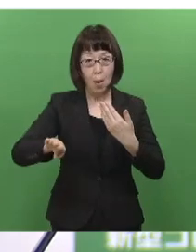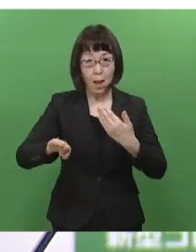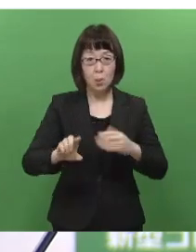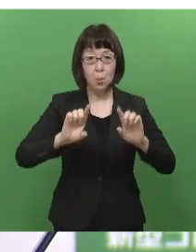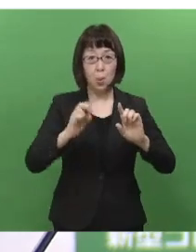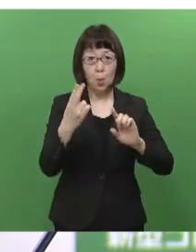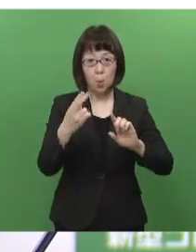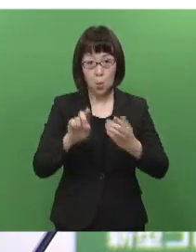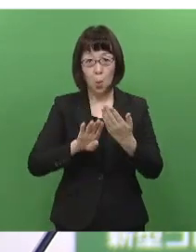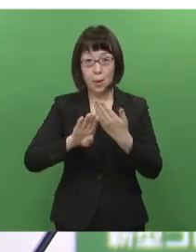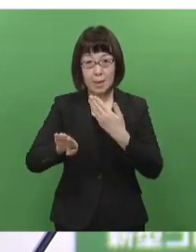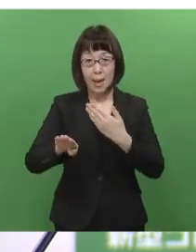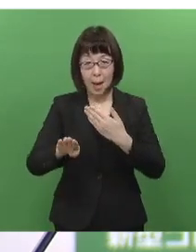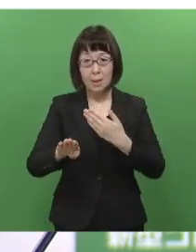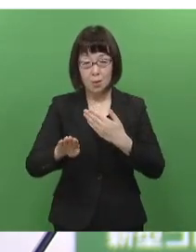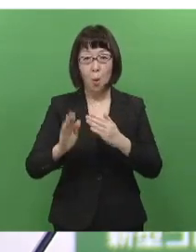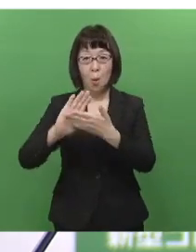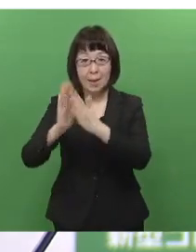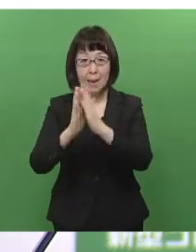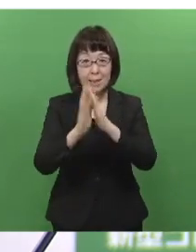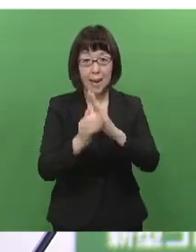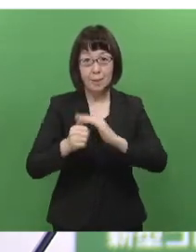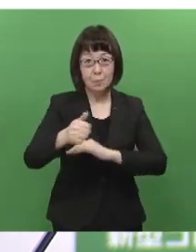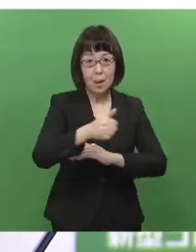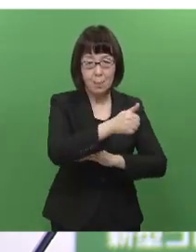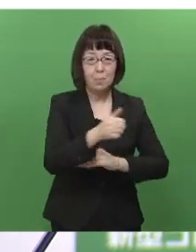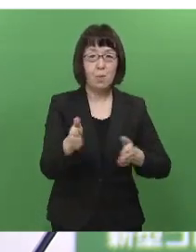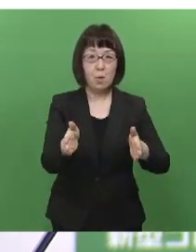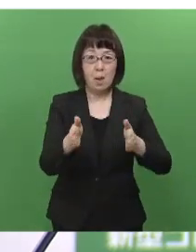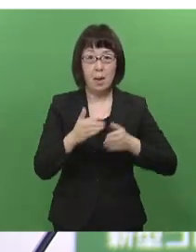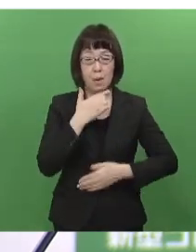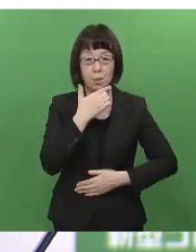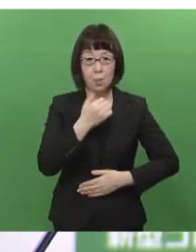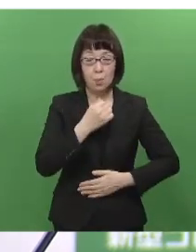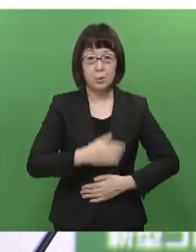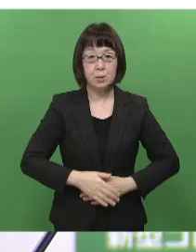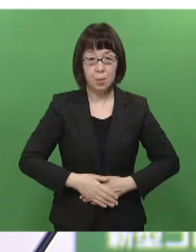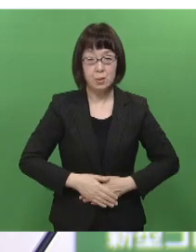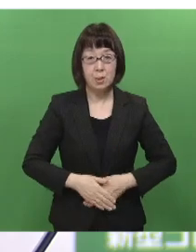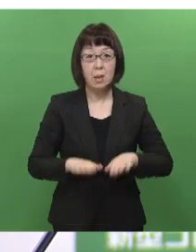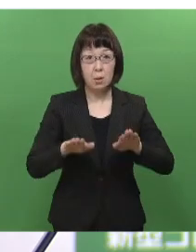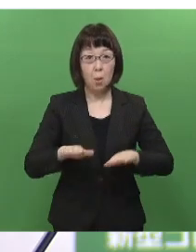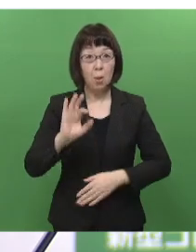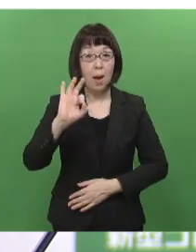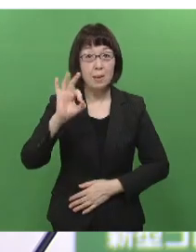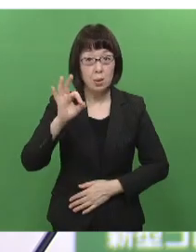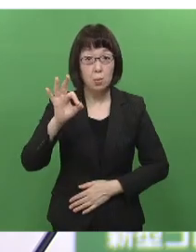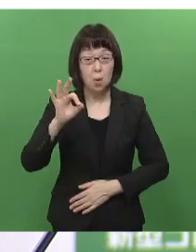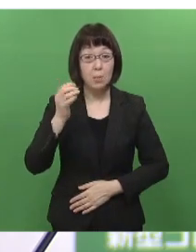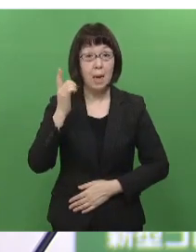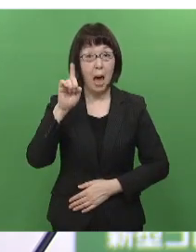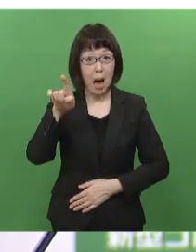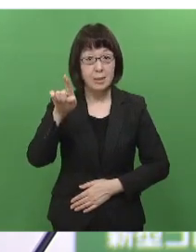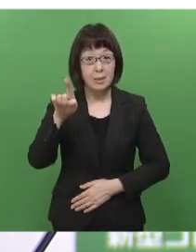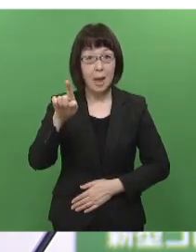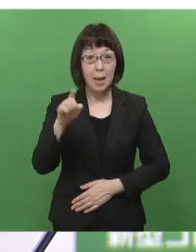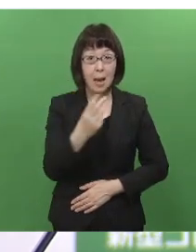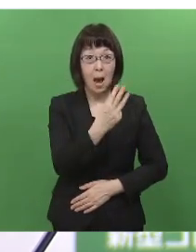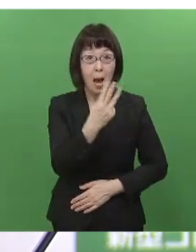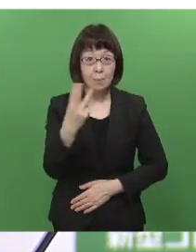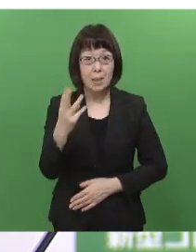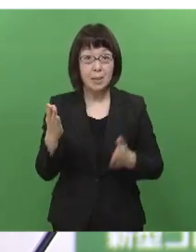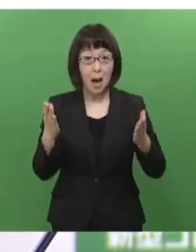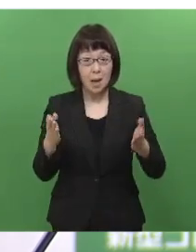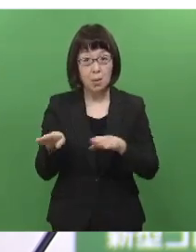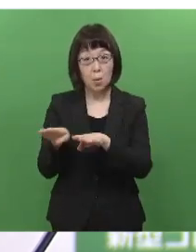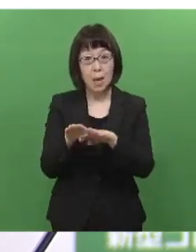自粛してください。そしてまたもう今日は金曜日ですね。明日から3日間連休に入ります